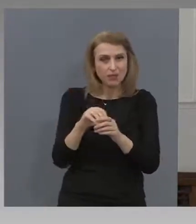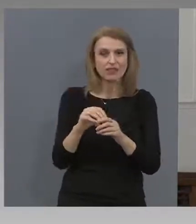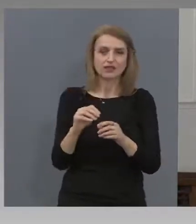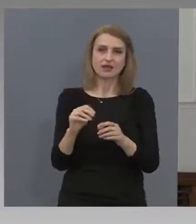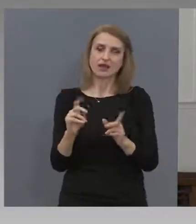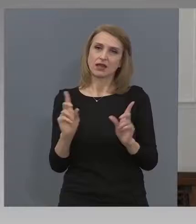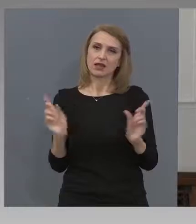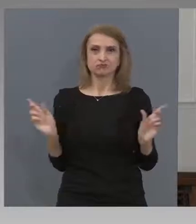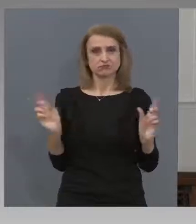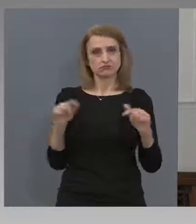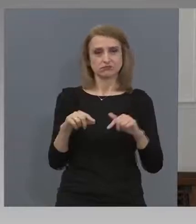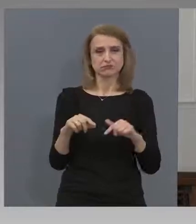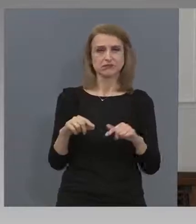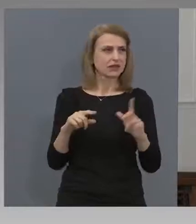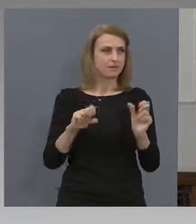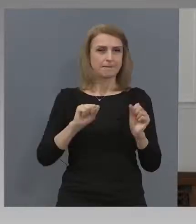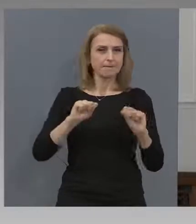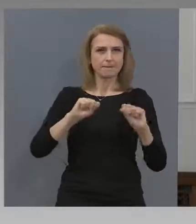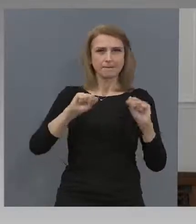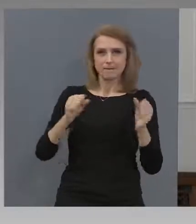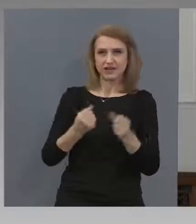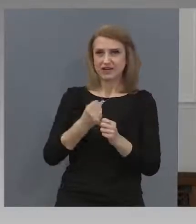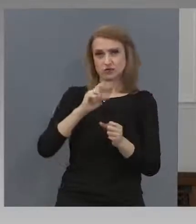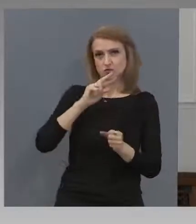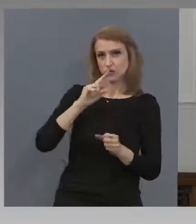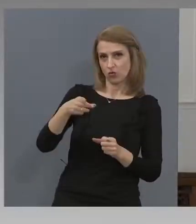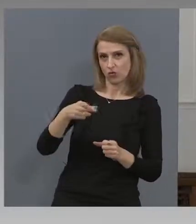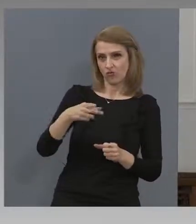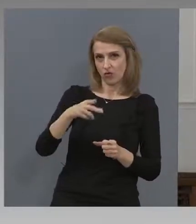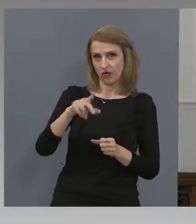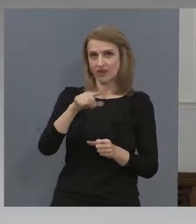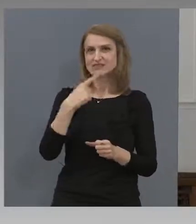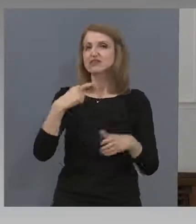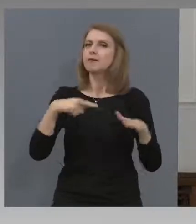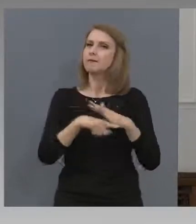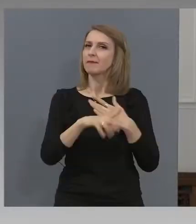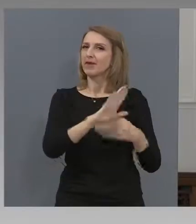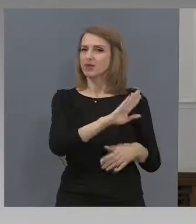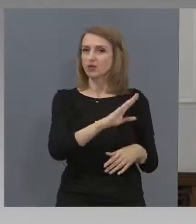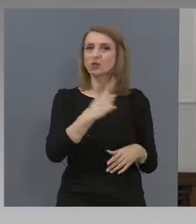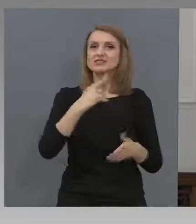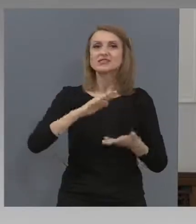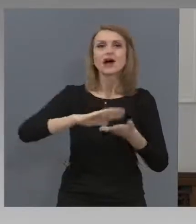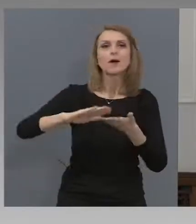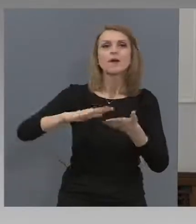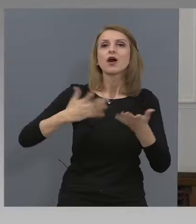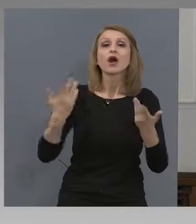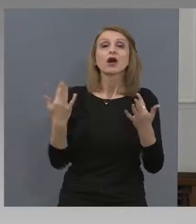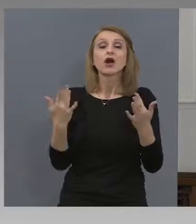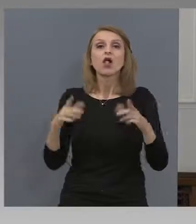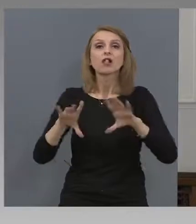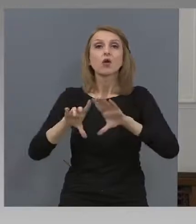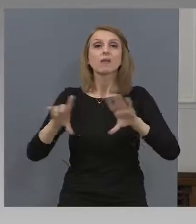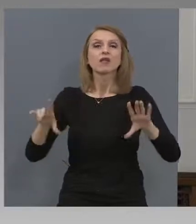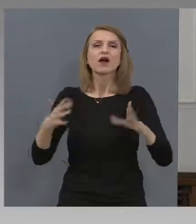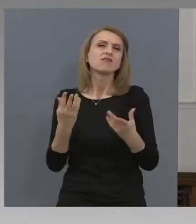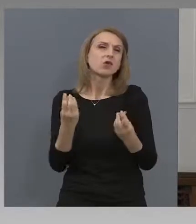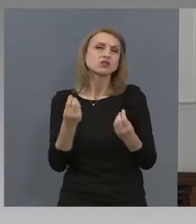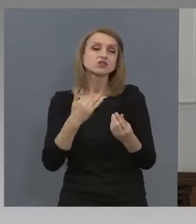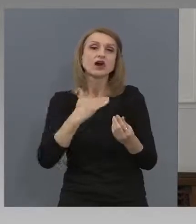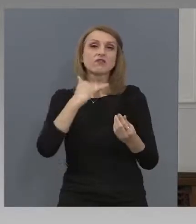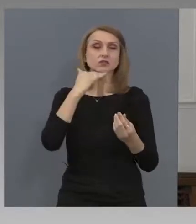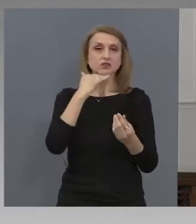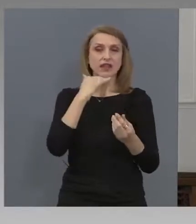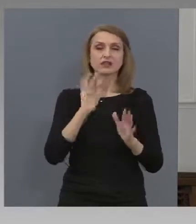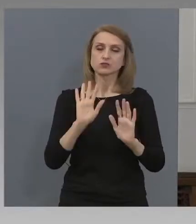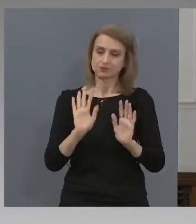госпожа Драги искаше отговори много на вашето. Бързо, да, много бързо ще отговоря за площите. Питате какво значи достатъчно. Ние